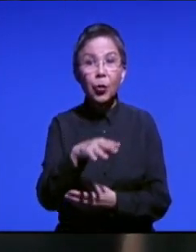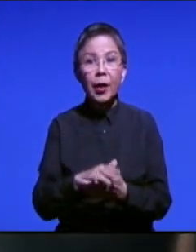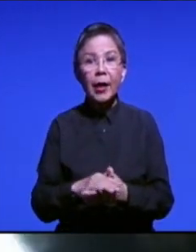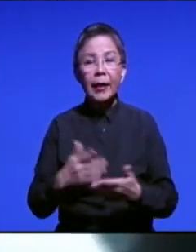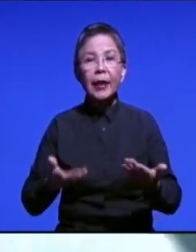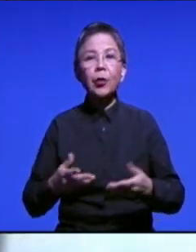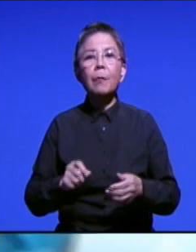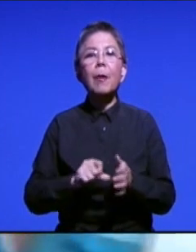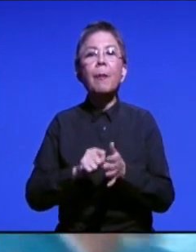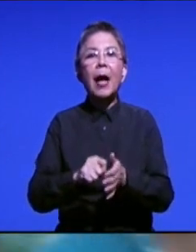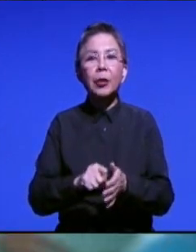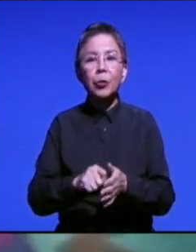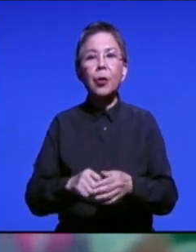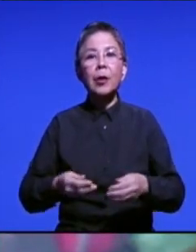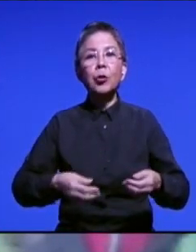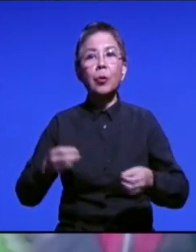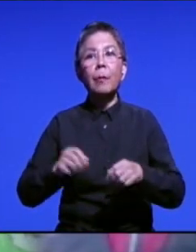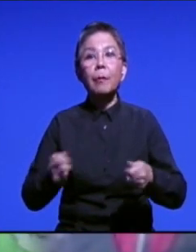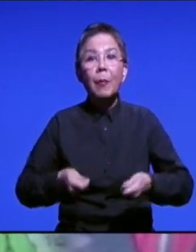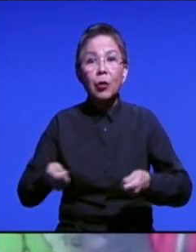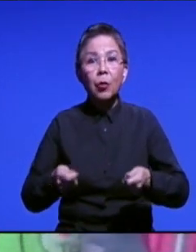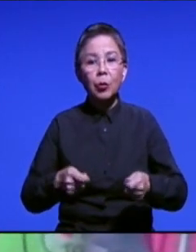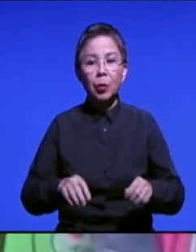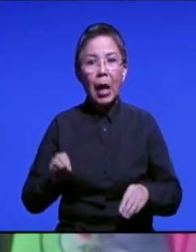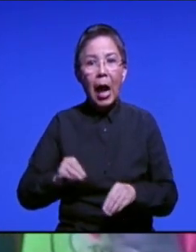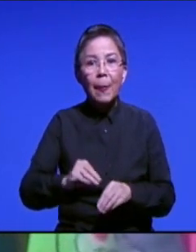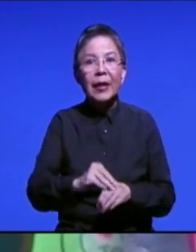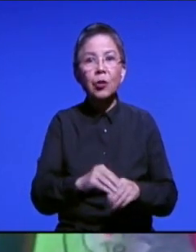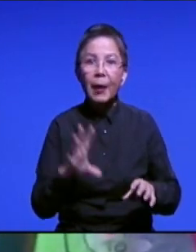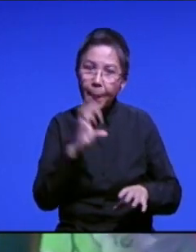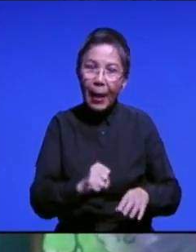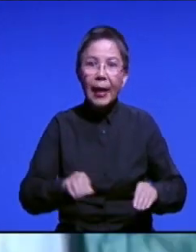penyeimbang ekosistem yang berperan penting mengendalikan populasi hama tikus.